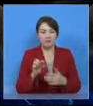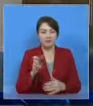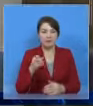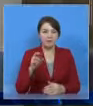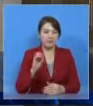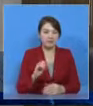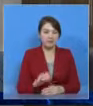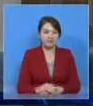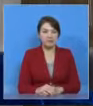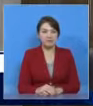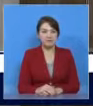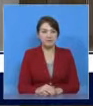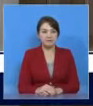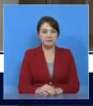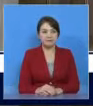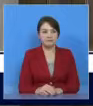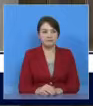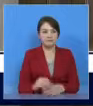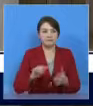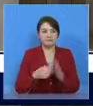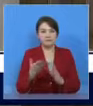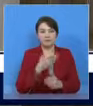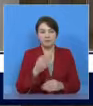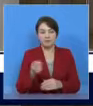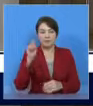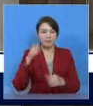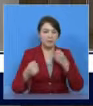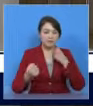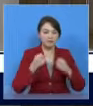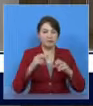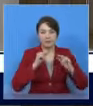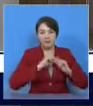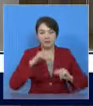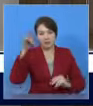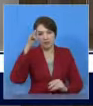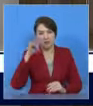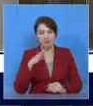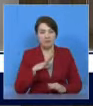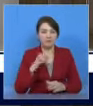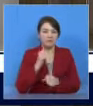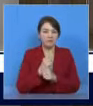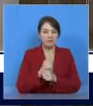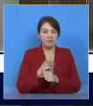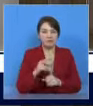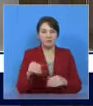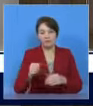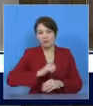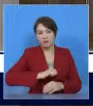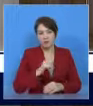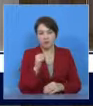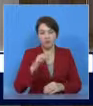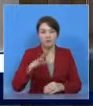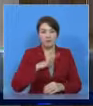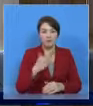Милане целью нашей миссии является укрепление сотрудничества с Казахстаном и всё-то реализуется в рамках той дружбой которая